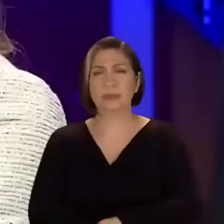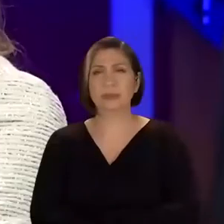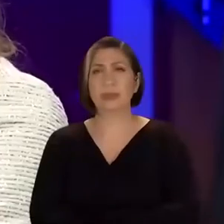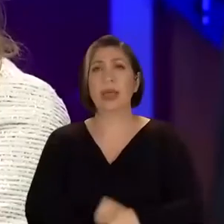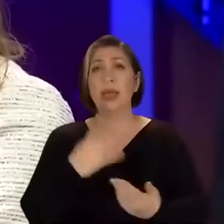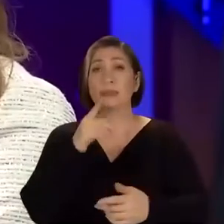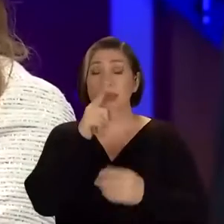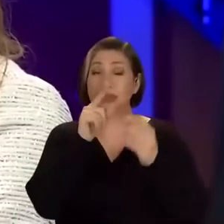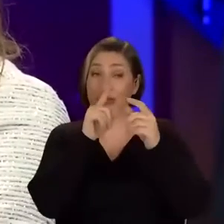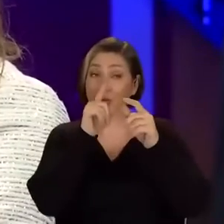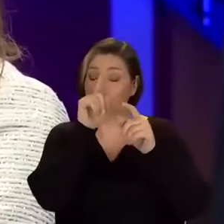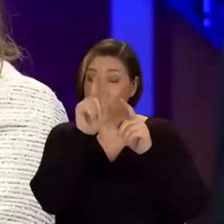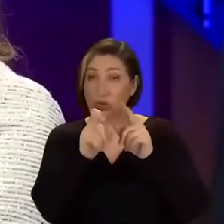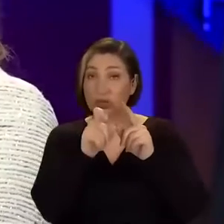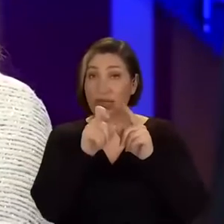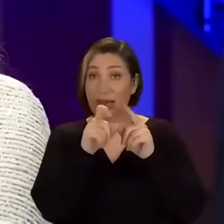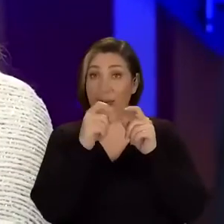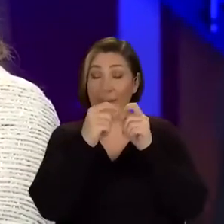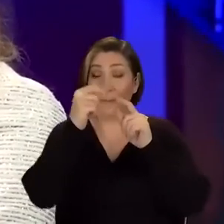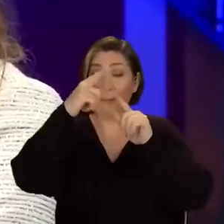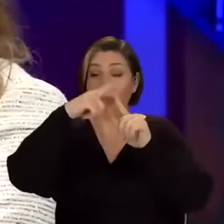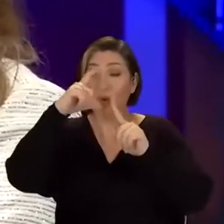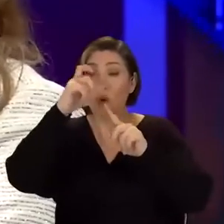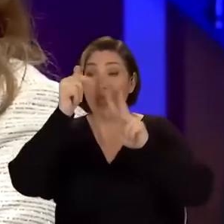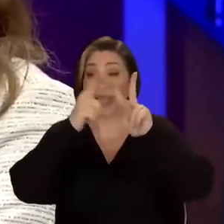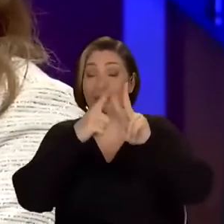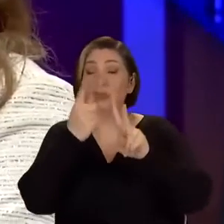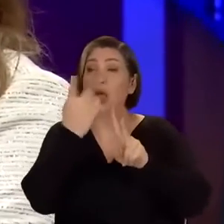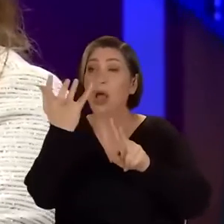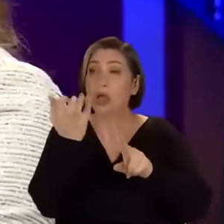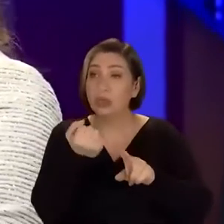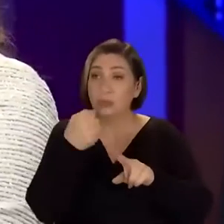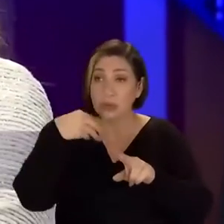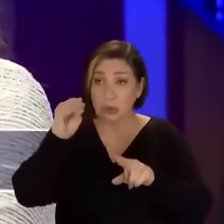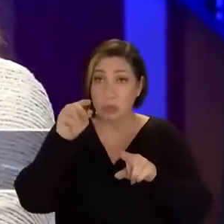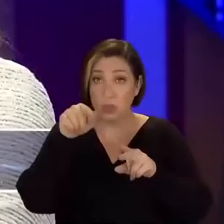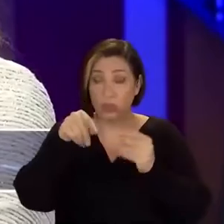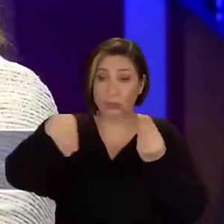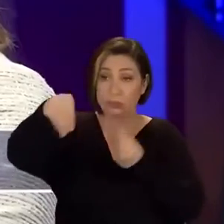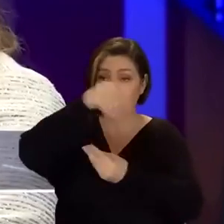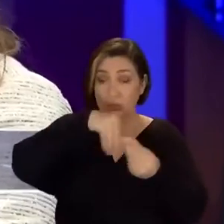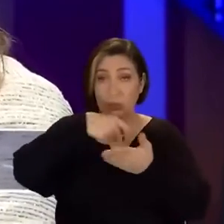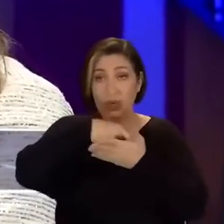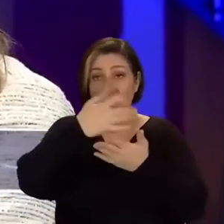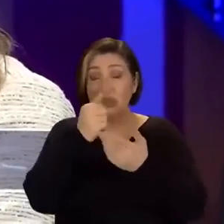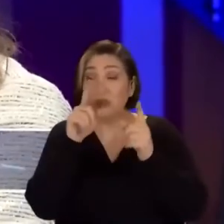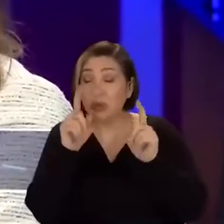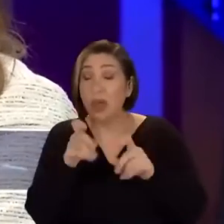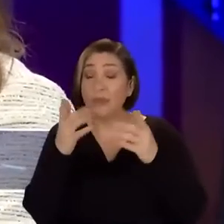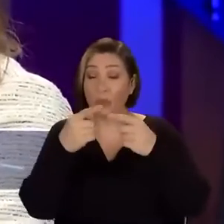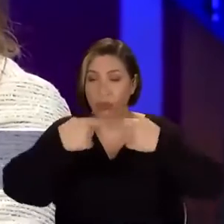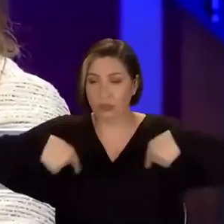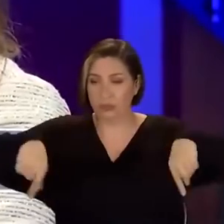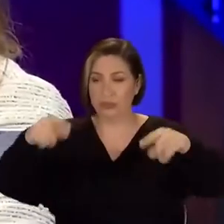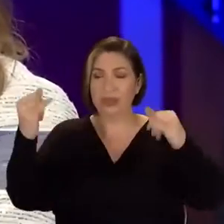hem sizin sorunuza başa geri döneceğim. Bitcoin böyle bir şeyler alıp satacak mıyım, dolaşımda görecek miyim, maaşımı alabilecek miyim? Hem de